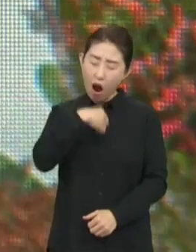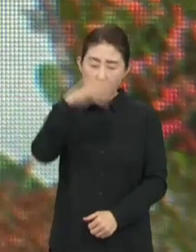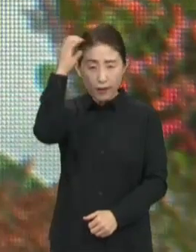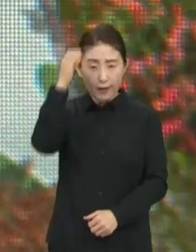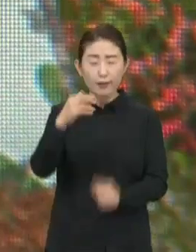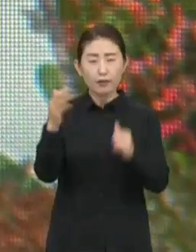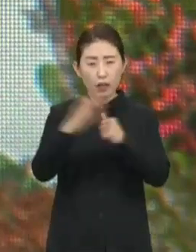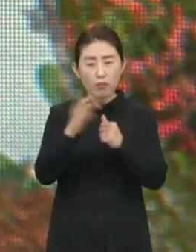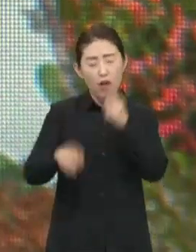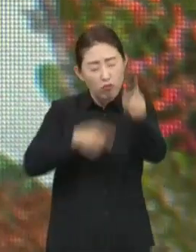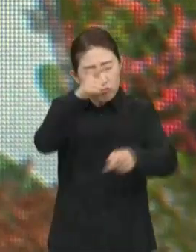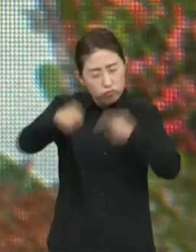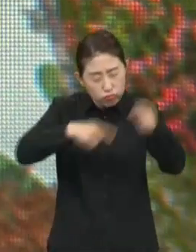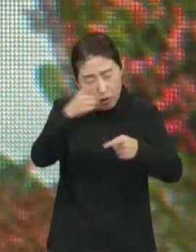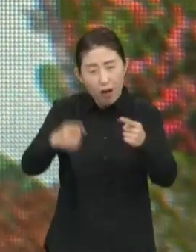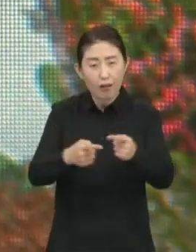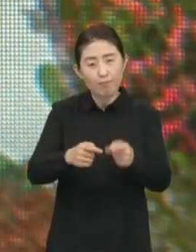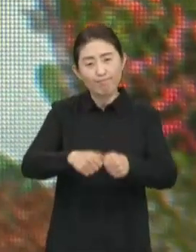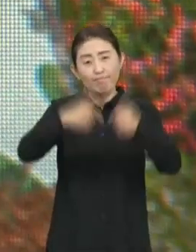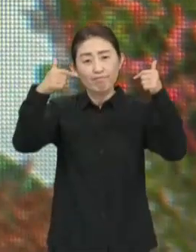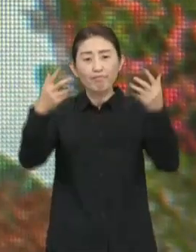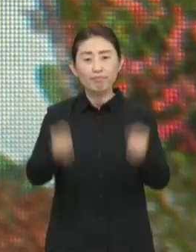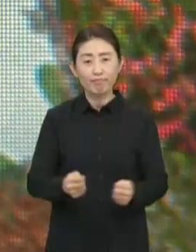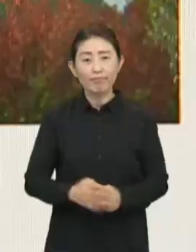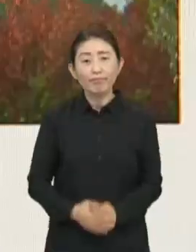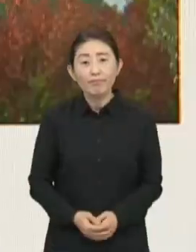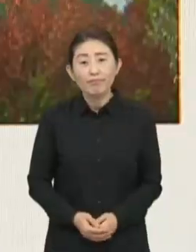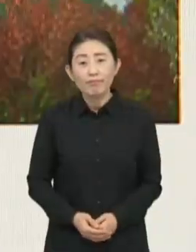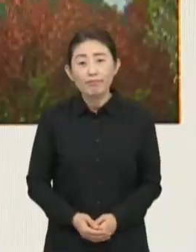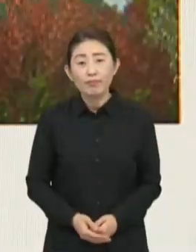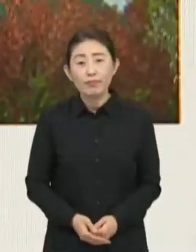뜨거운 청약 열기로 이어진 것으로 보입니다